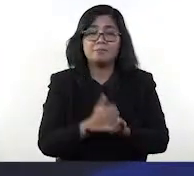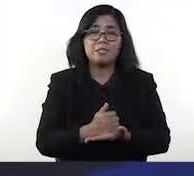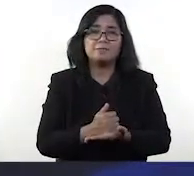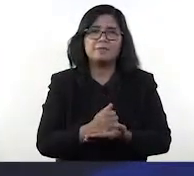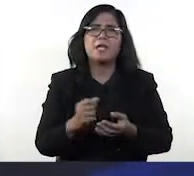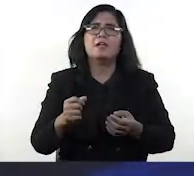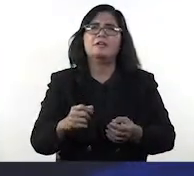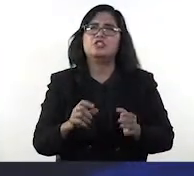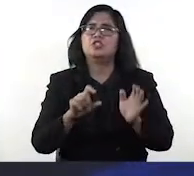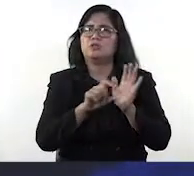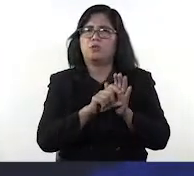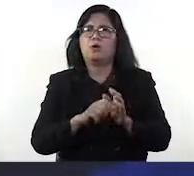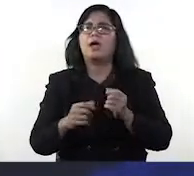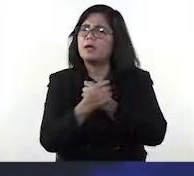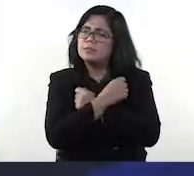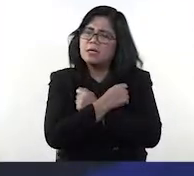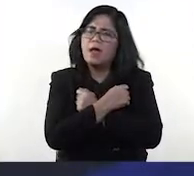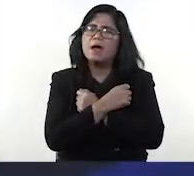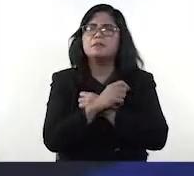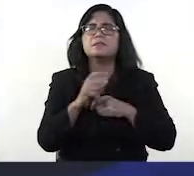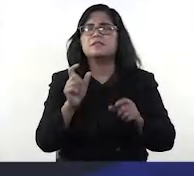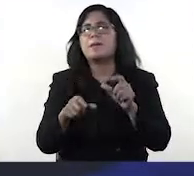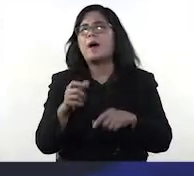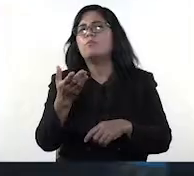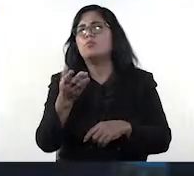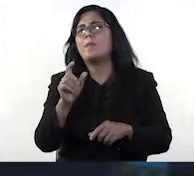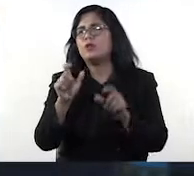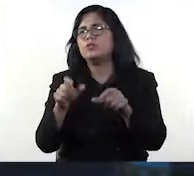Kasihilah sesamamu manusia seperti dirimu sendiri